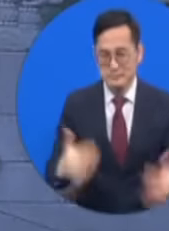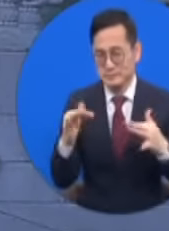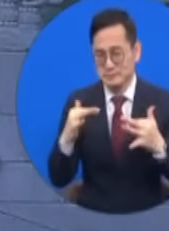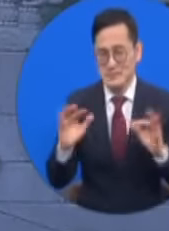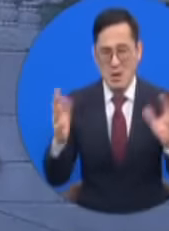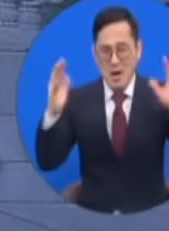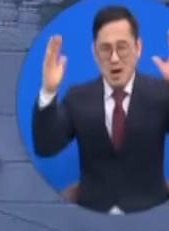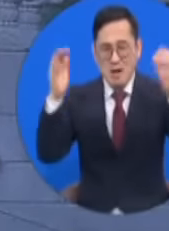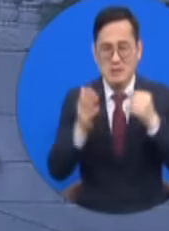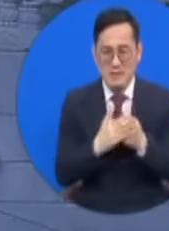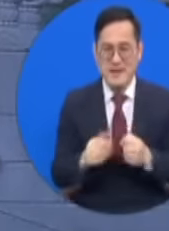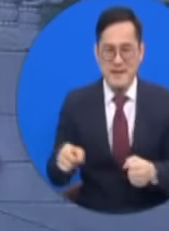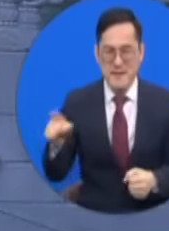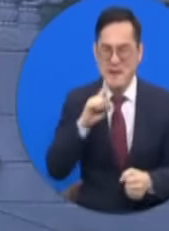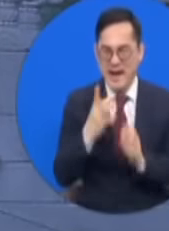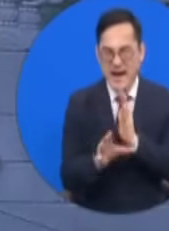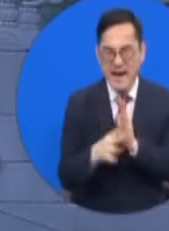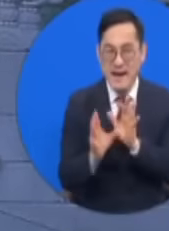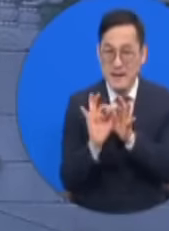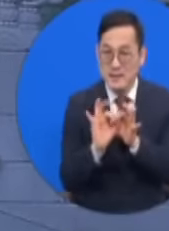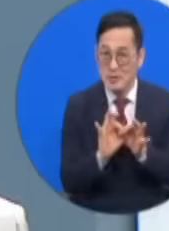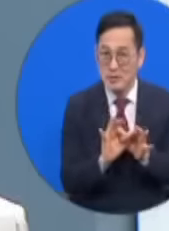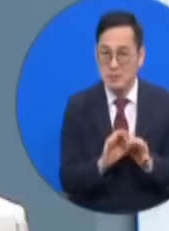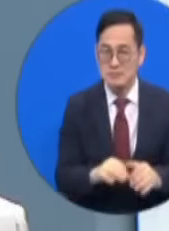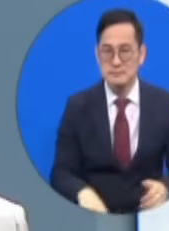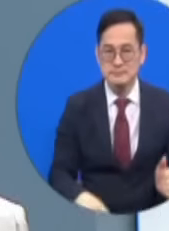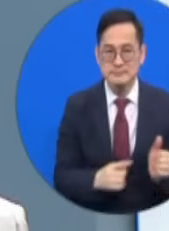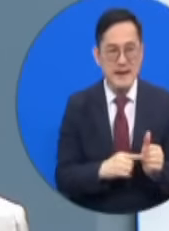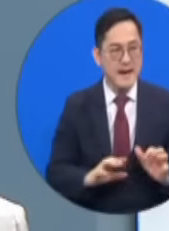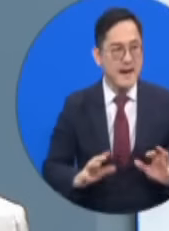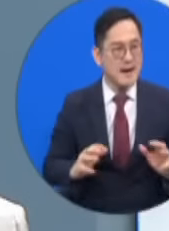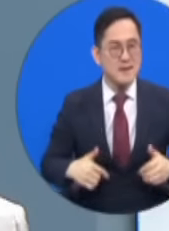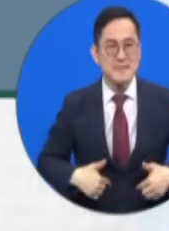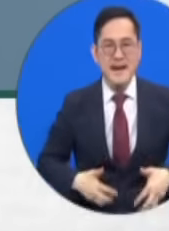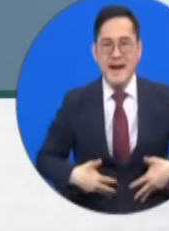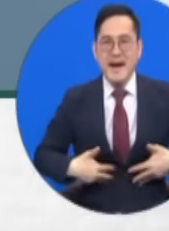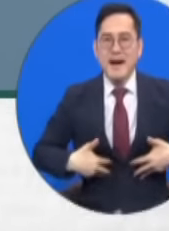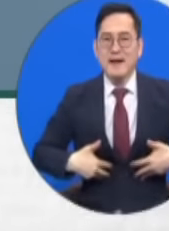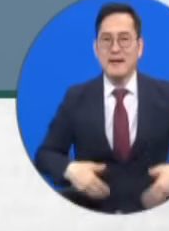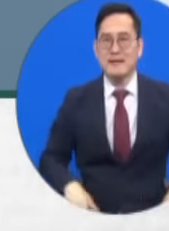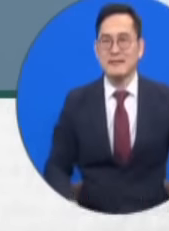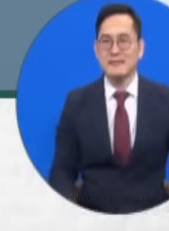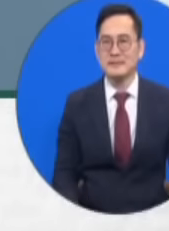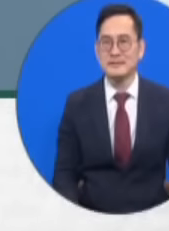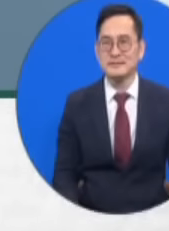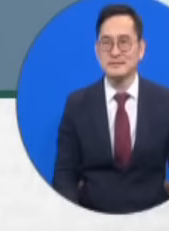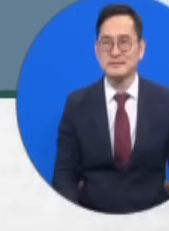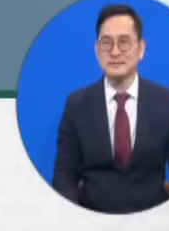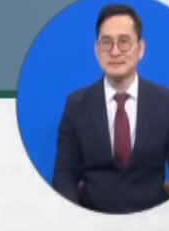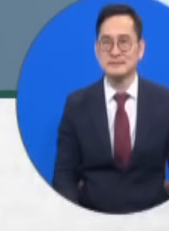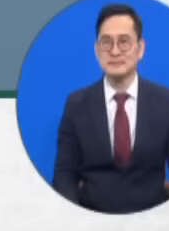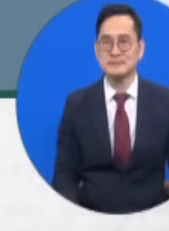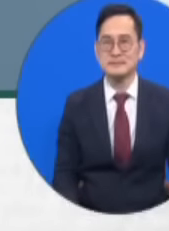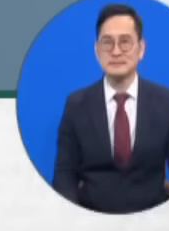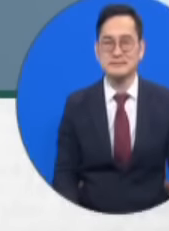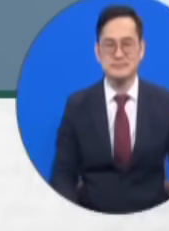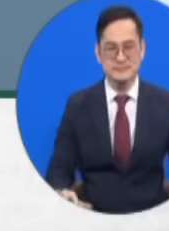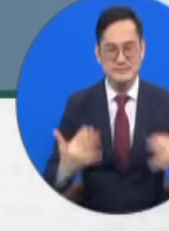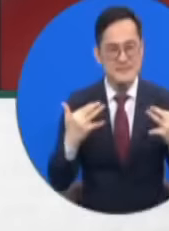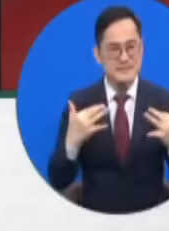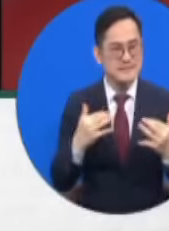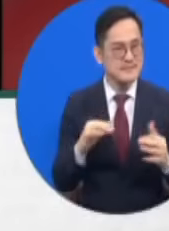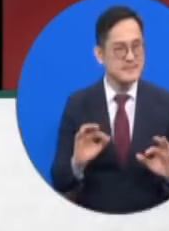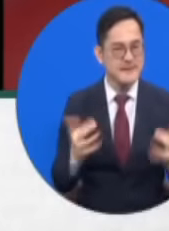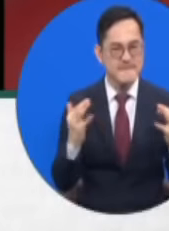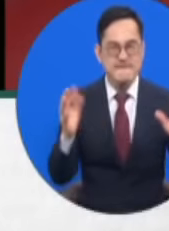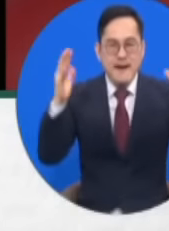이런 겁니까? 뭡니까? 박성기 차관. 예, 흥분한 거죠. 지금은 사실은 후보들은 어디 가서도 다 흥분하게 돼 있는 상태인데 중요한